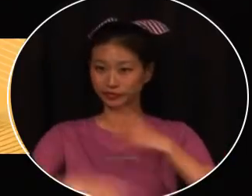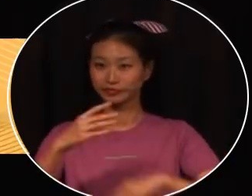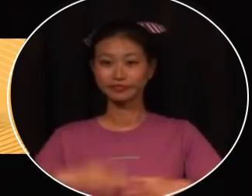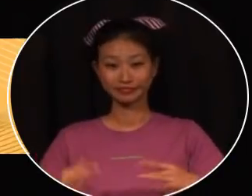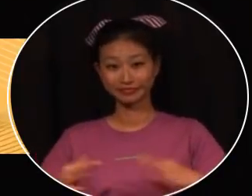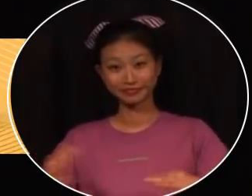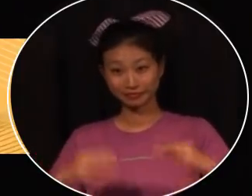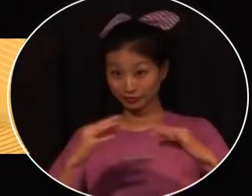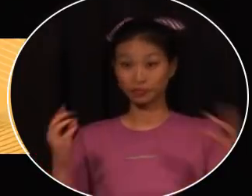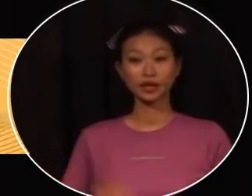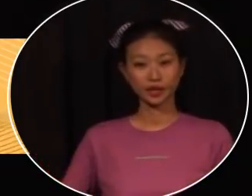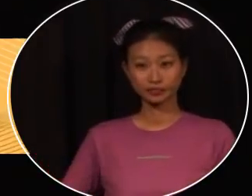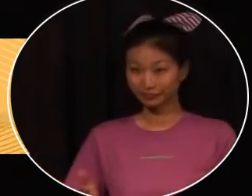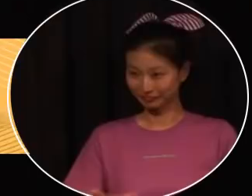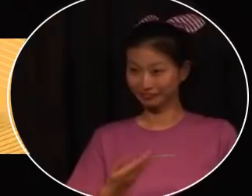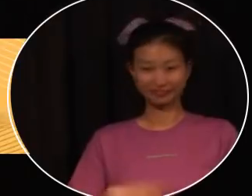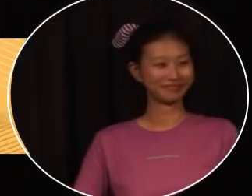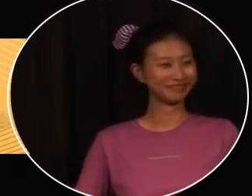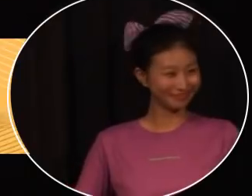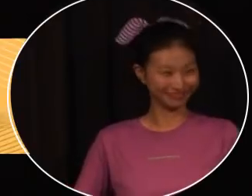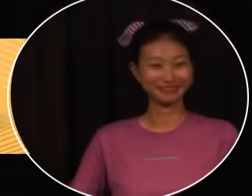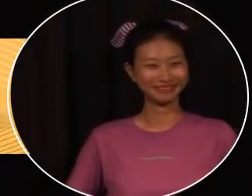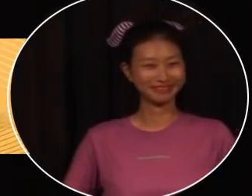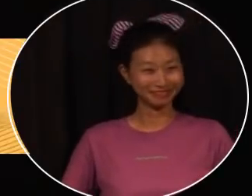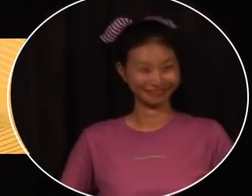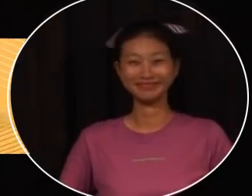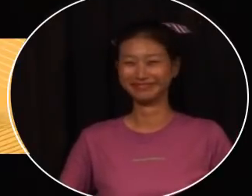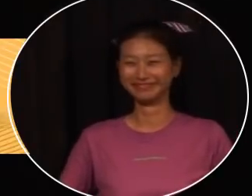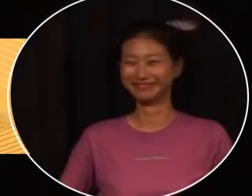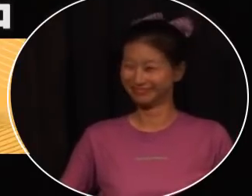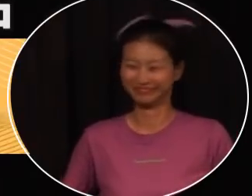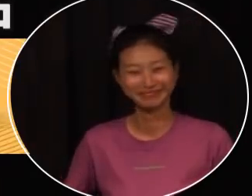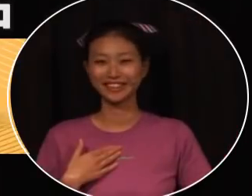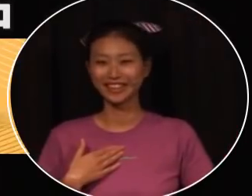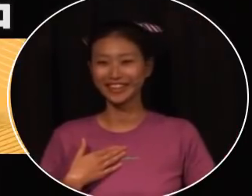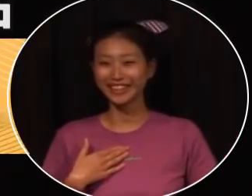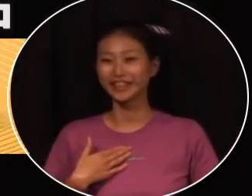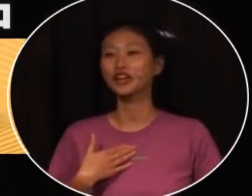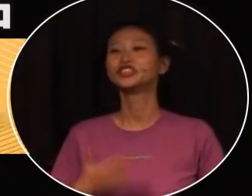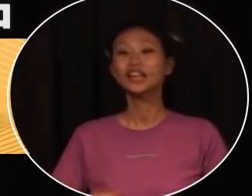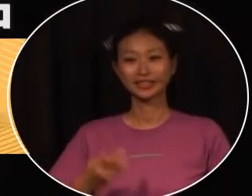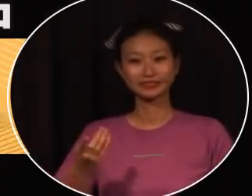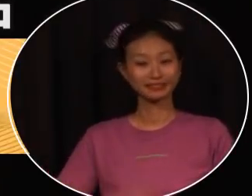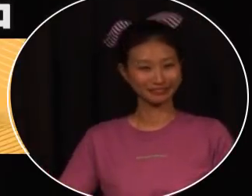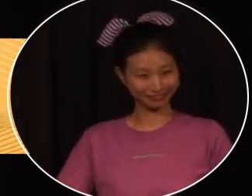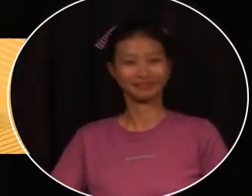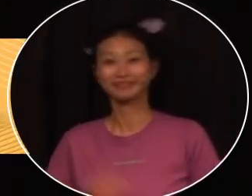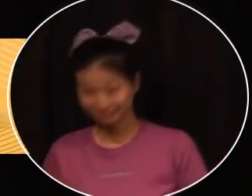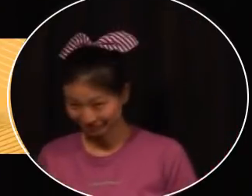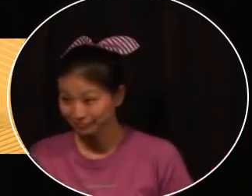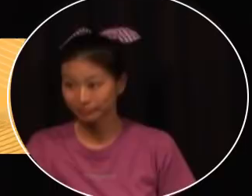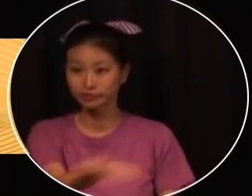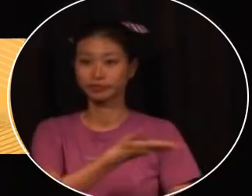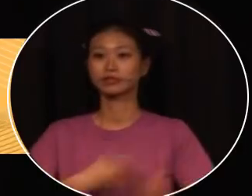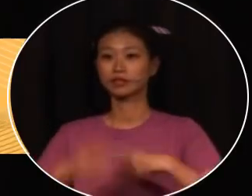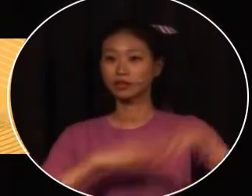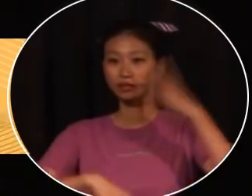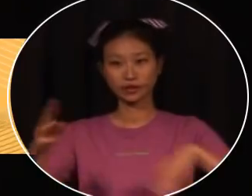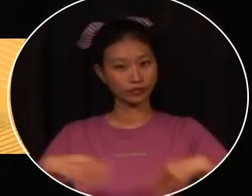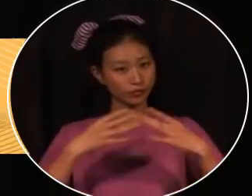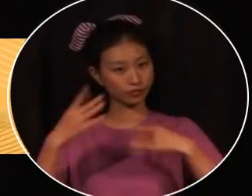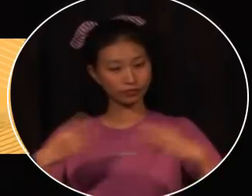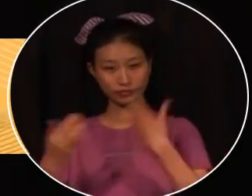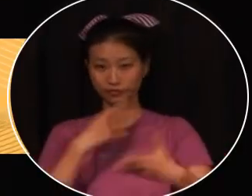请你们一定要想到我现在要讲的这句话。当你们想起我现在要讲这句话，你们就会瞬间知道说，